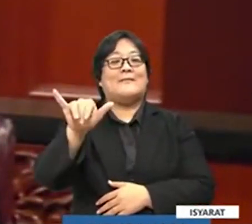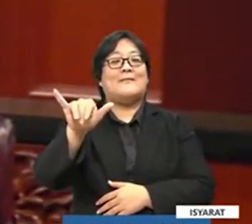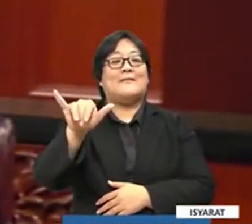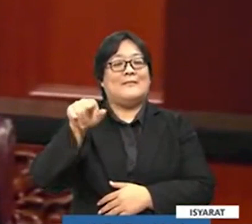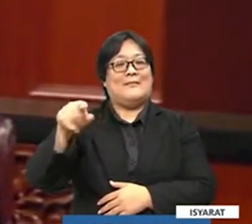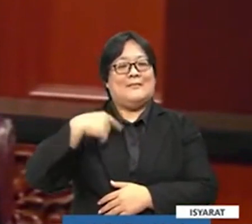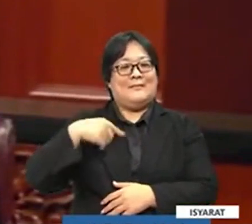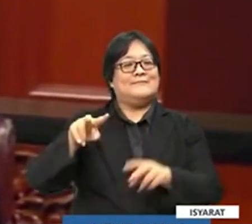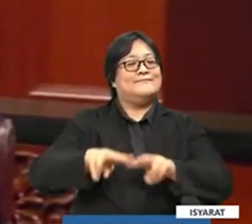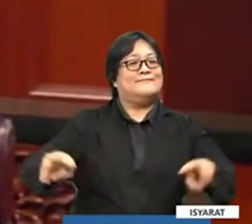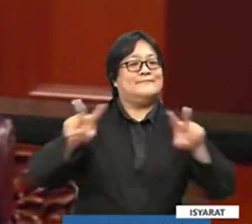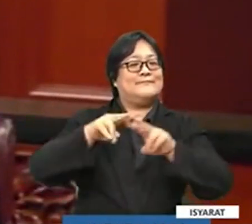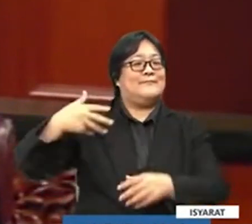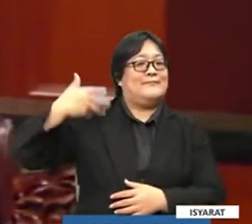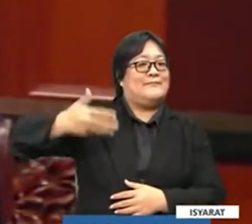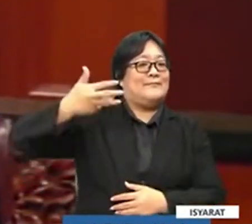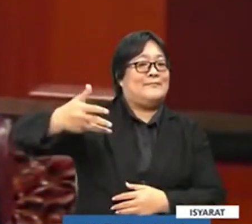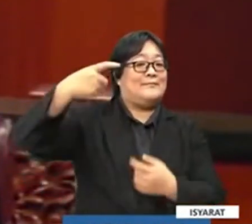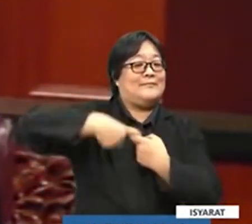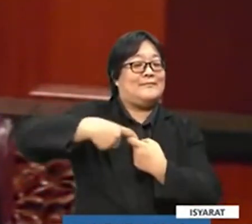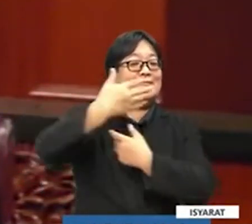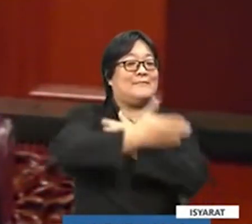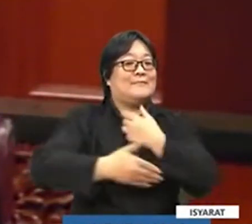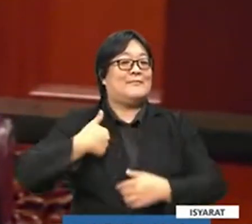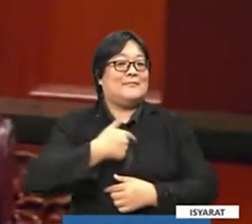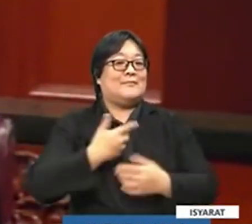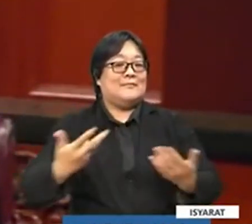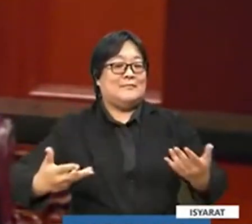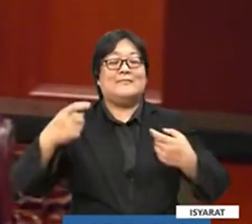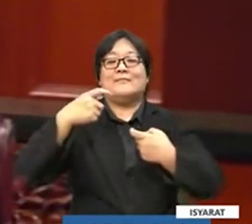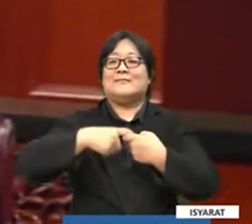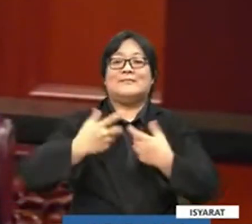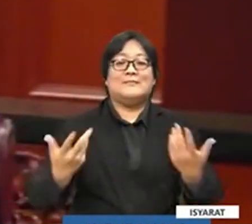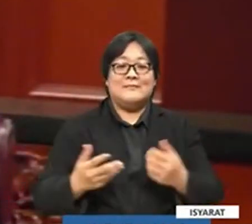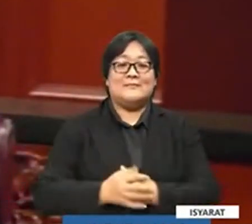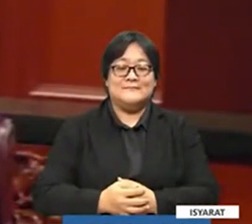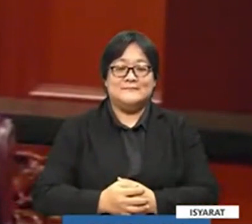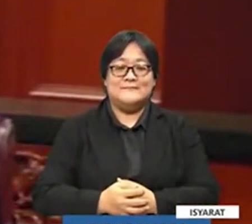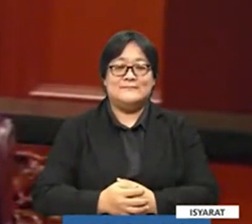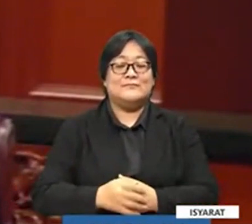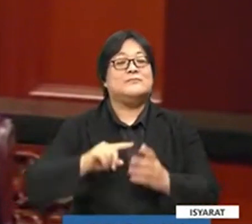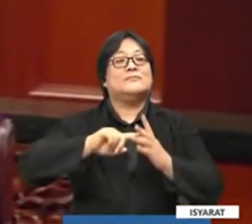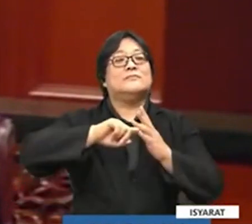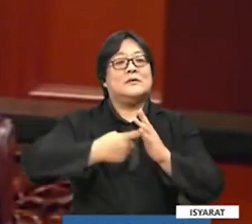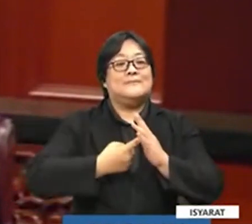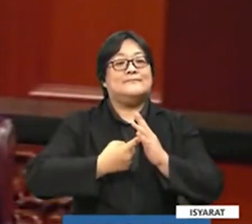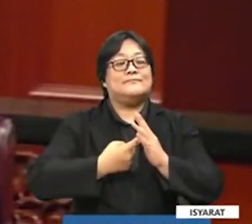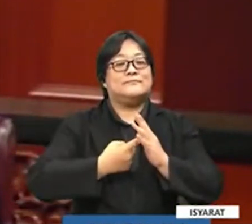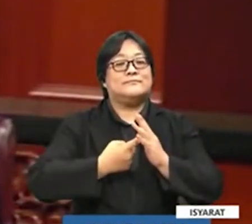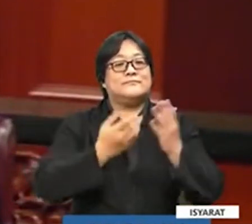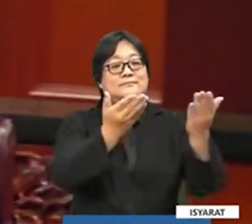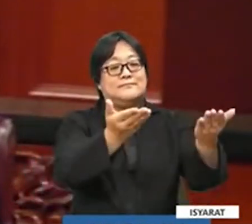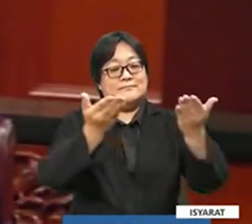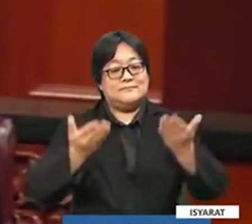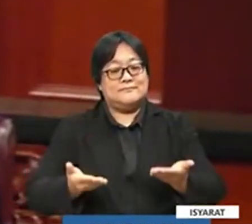nilai daripada segi sejarah berkaitan dengan negara kita dan sebagainya tentang permulaan pembawaan